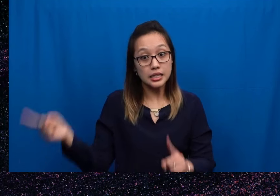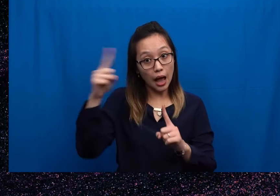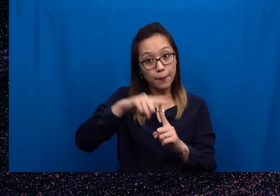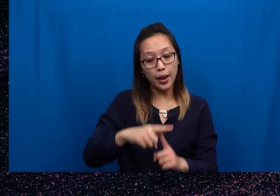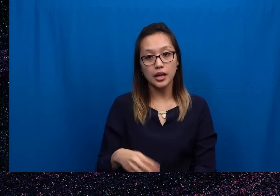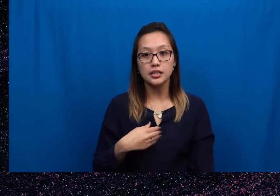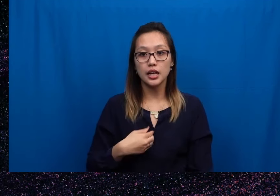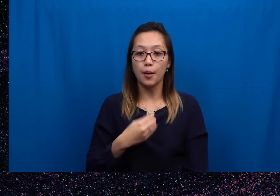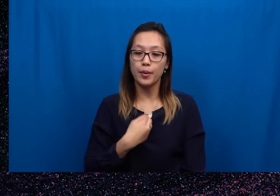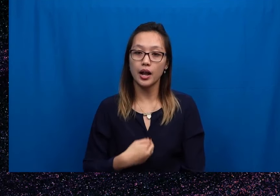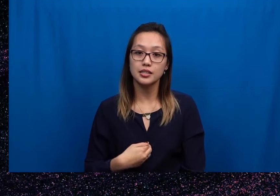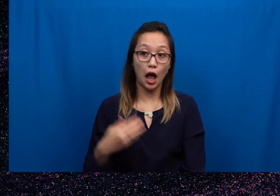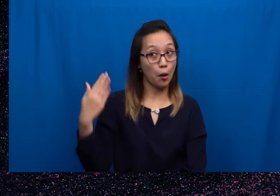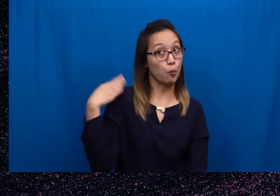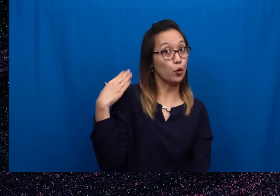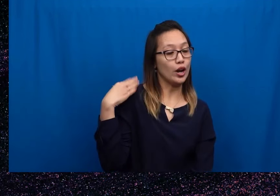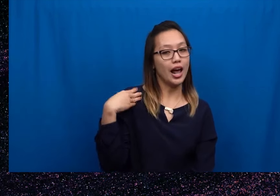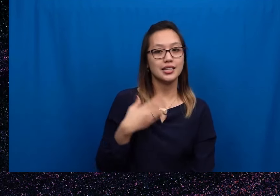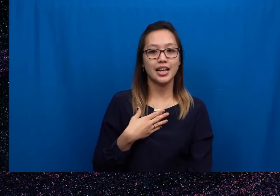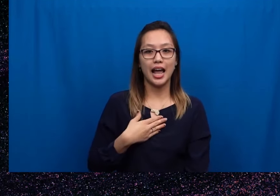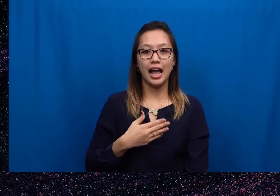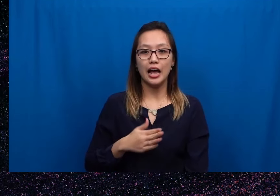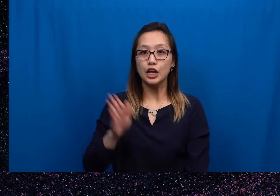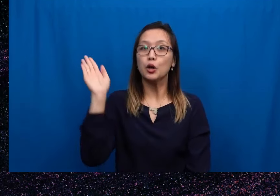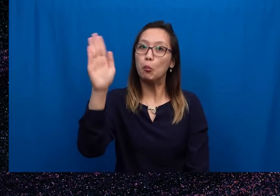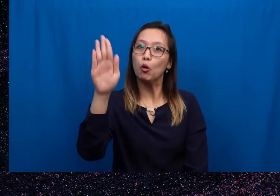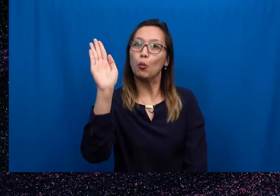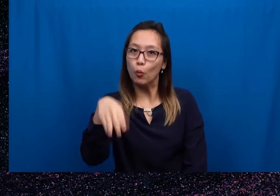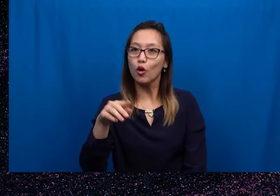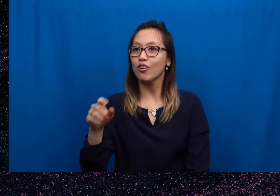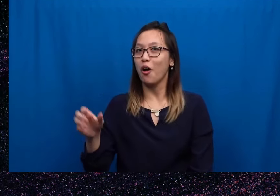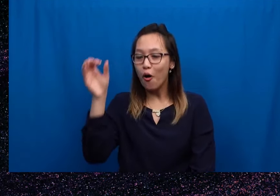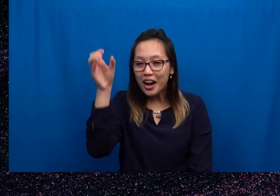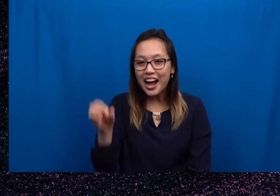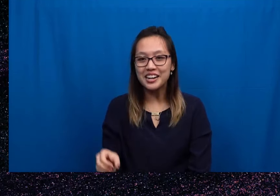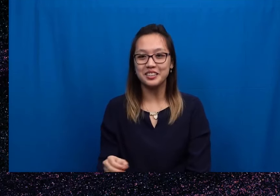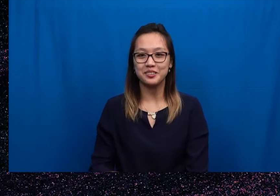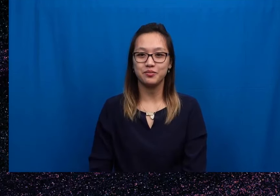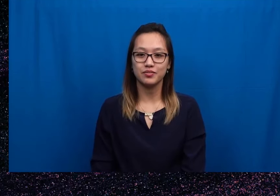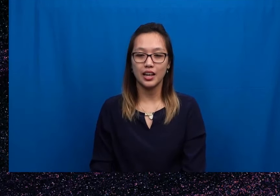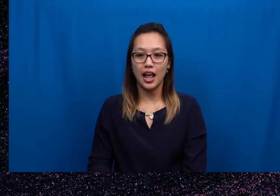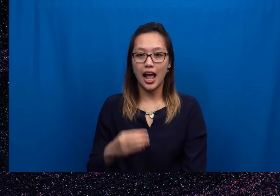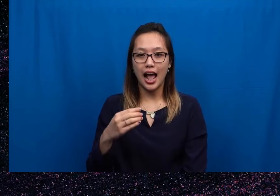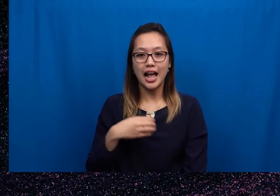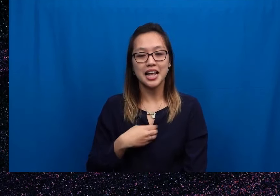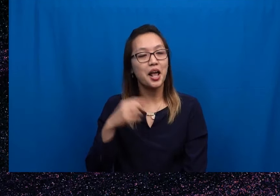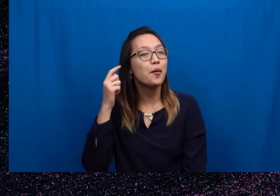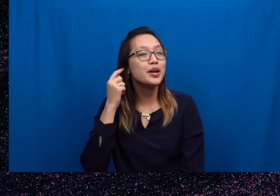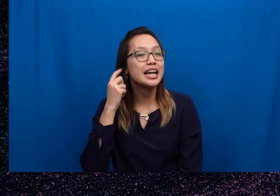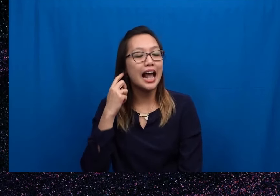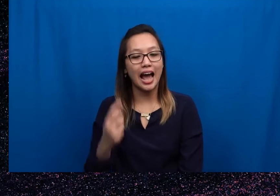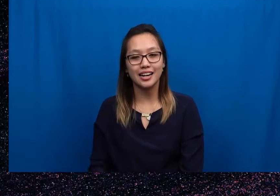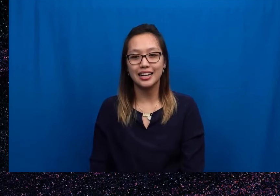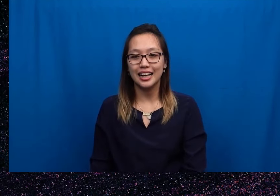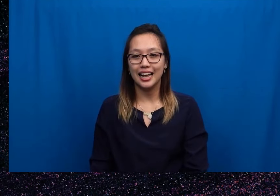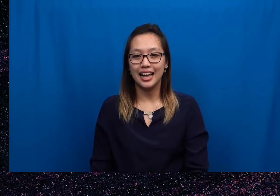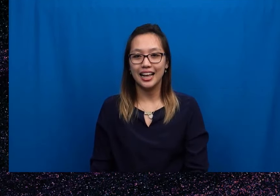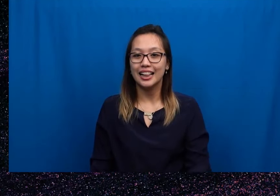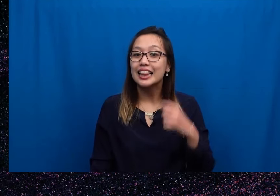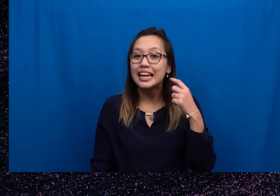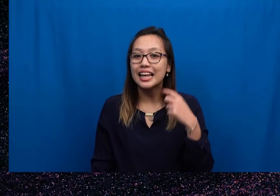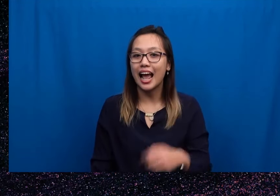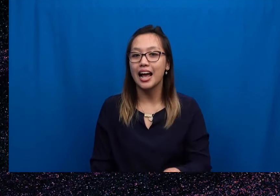tiba-tiba saya merasakan pundak saya ditepuk-tepuk orang. Lalu Saya mendengar dari telinga sebelah kiri saya, ada